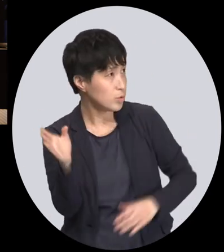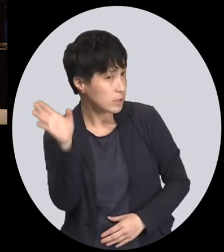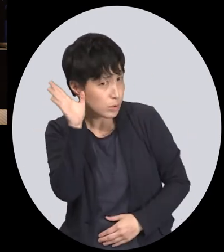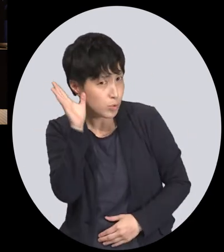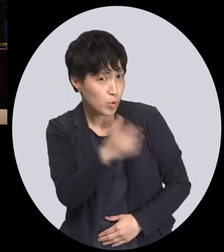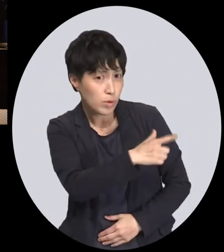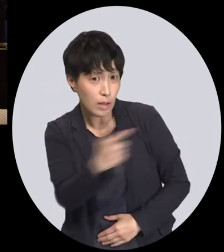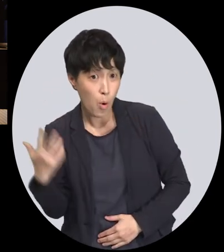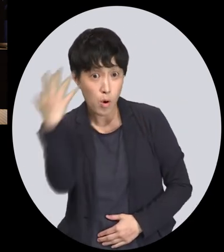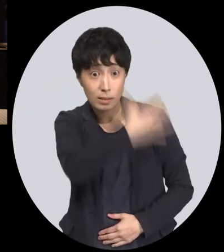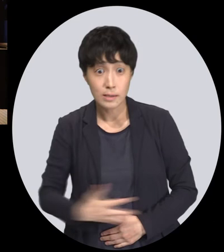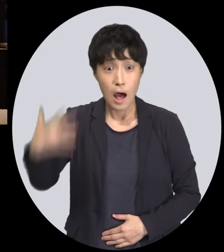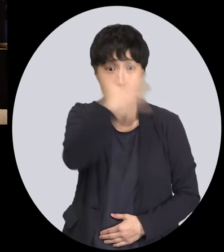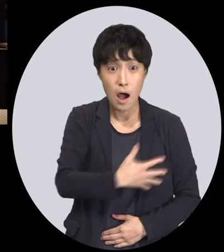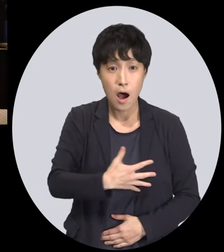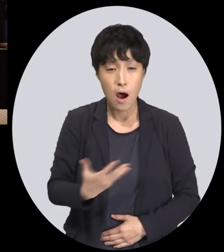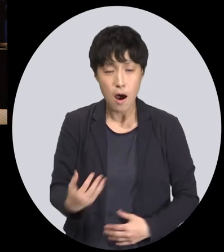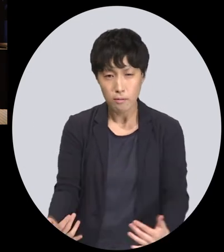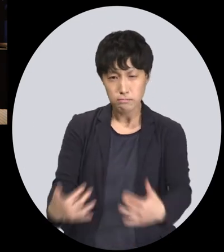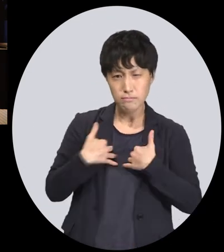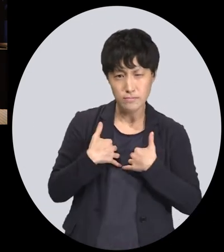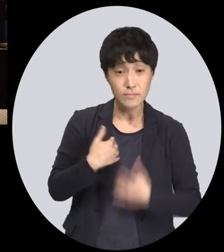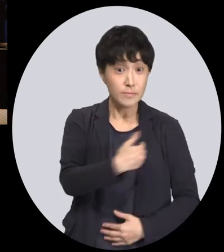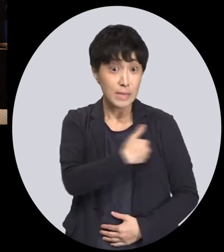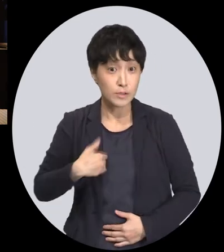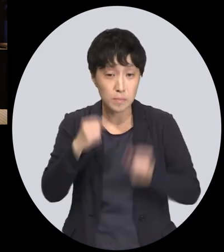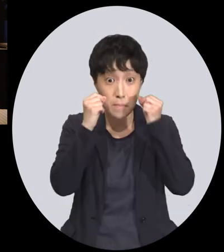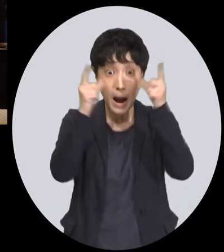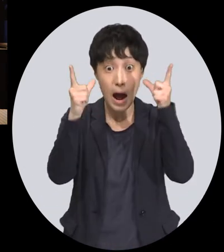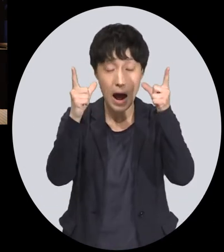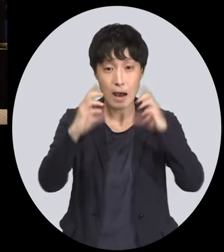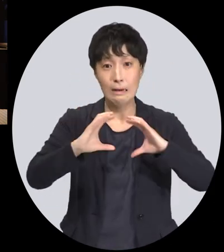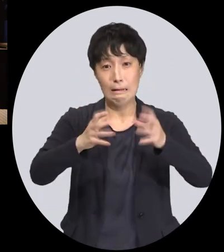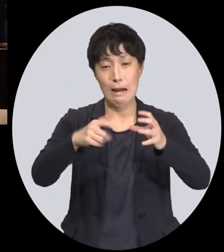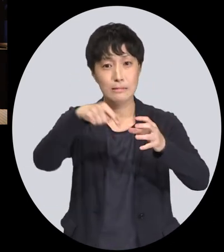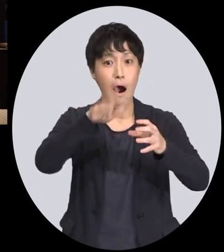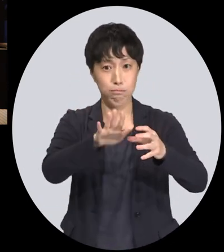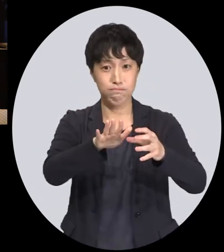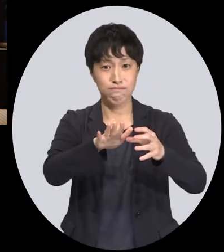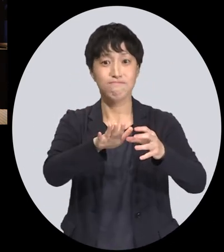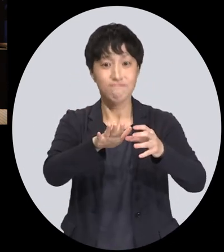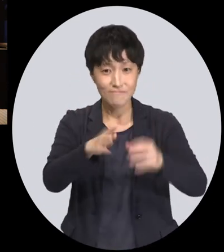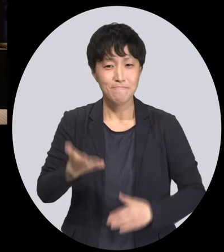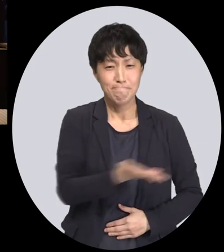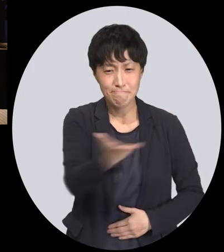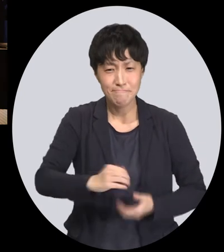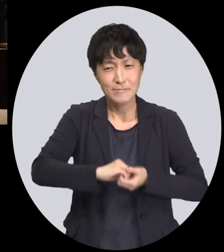ですね全感覚的に覚醒させるようなそういう世界なので